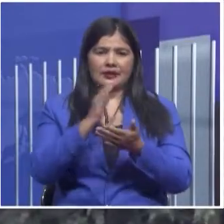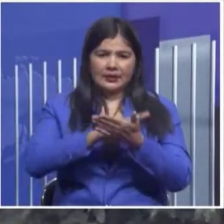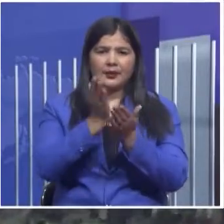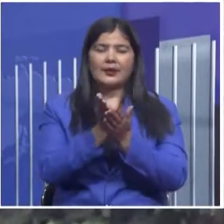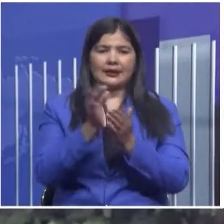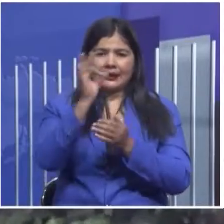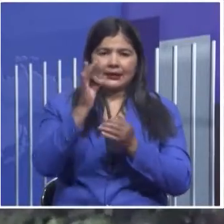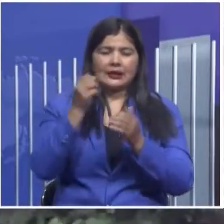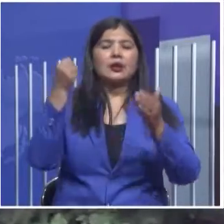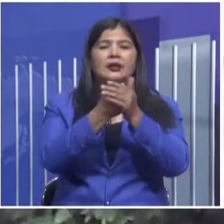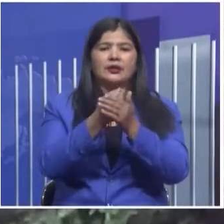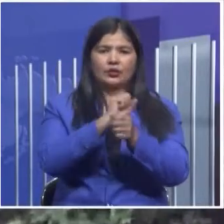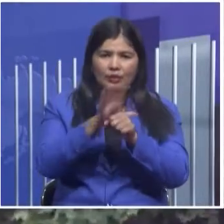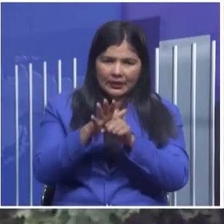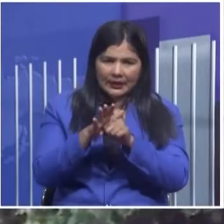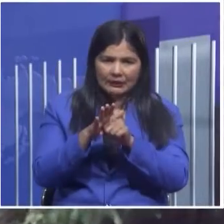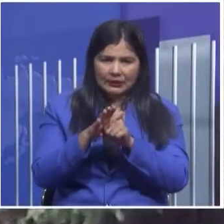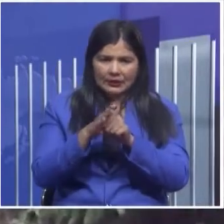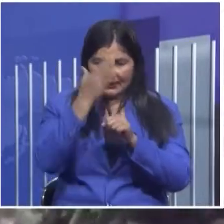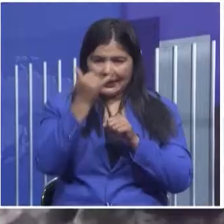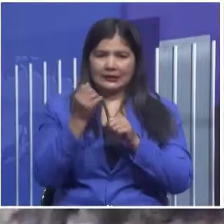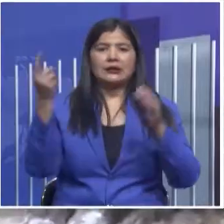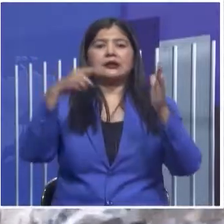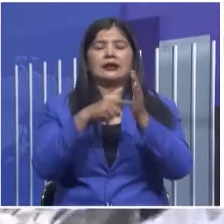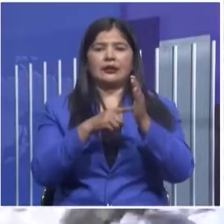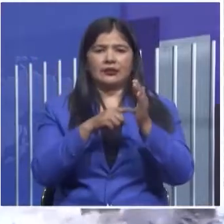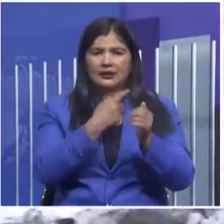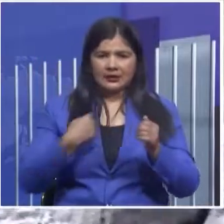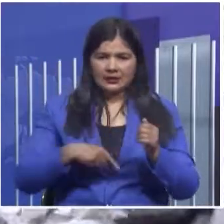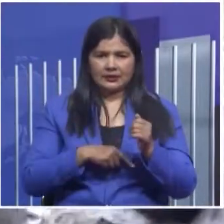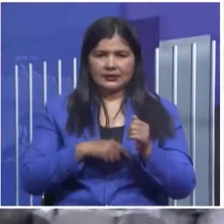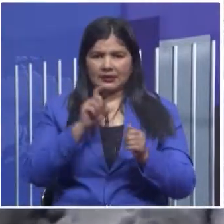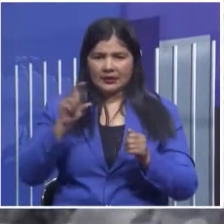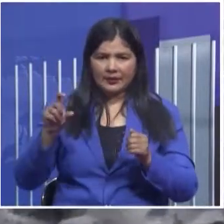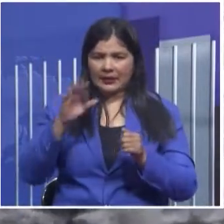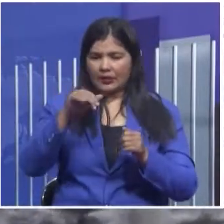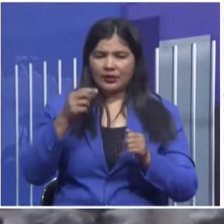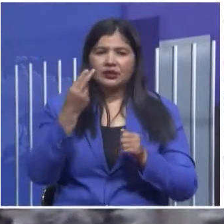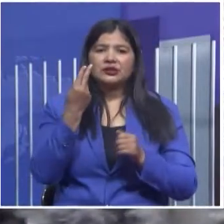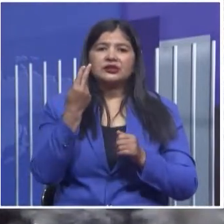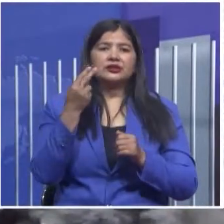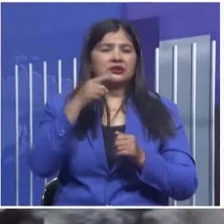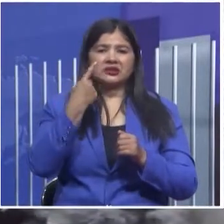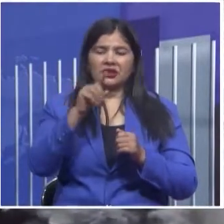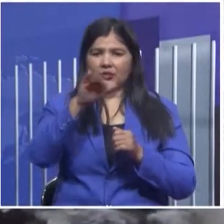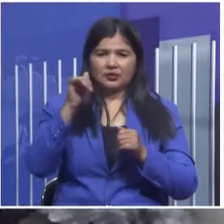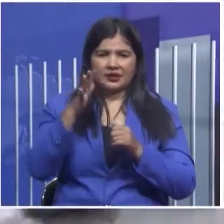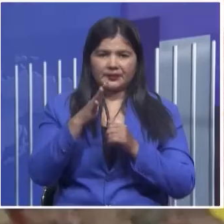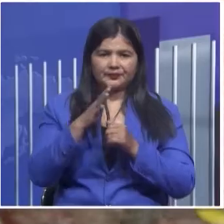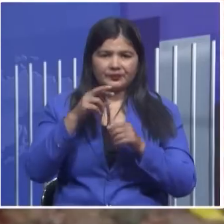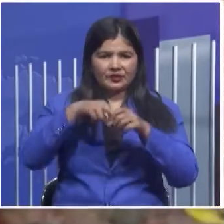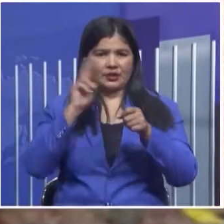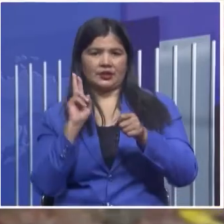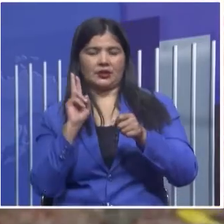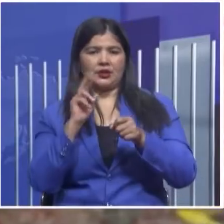पठाएको थियो, तर कोरोना महामारीको कारण देखाउँदै प्राविधिक टोलीलाई चीन सरकारले नेपाल आउन दिएको छैन। 2072 चैत्रमा पेट्रोलियम